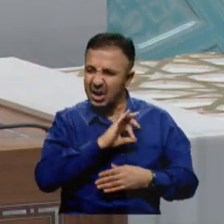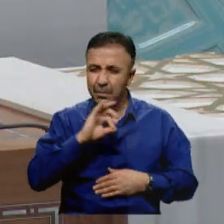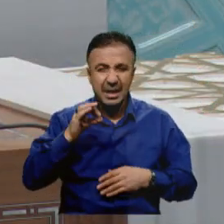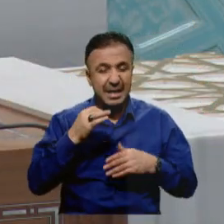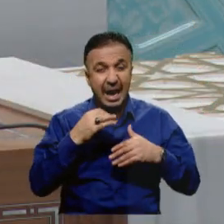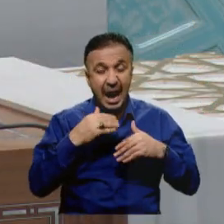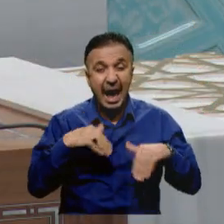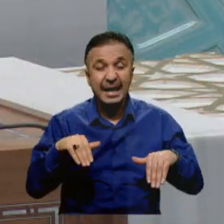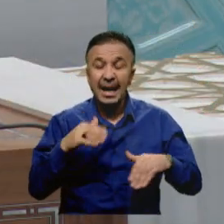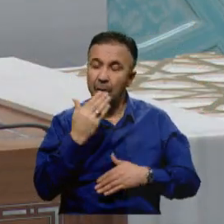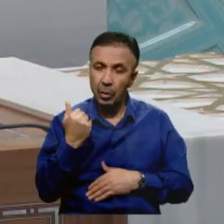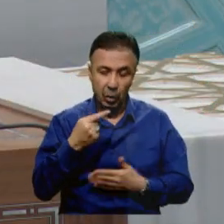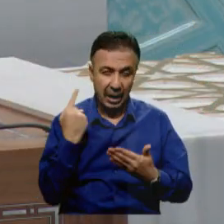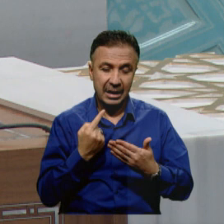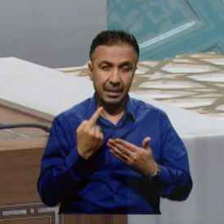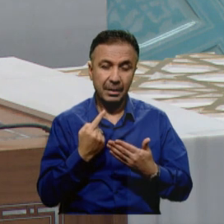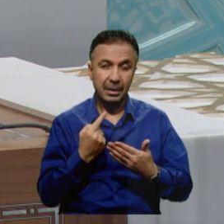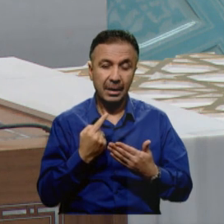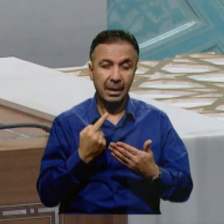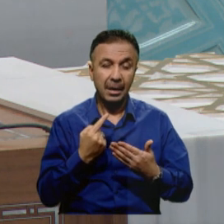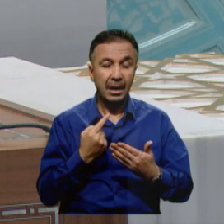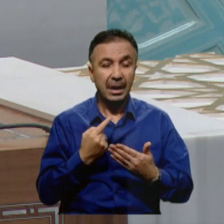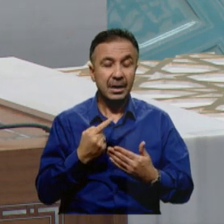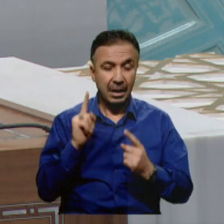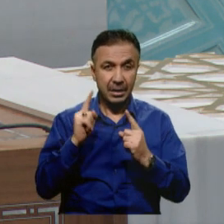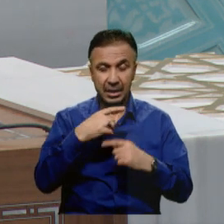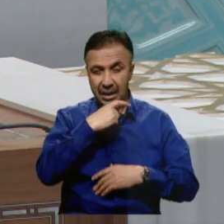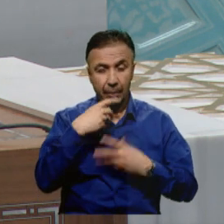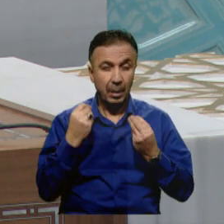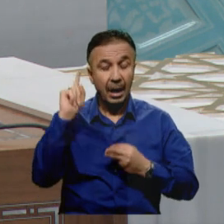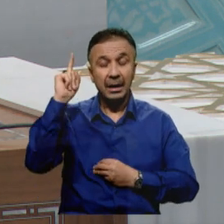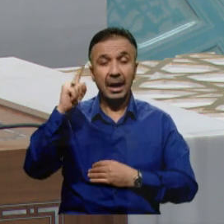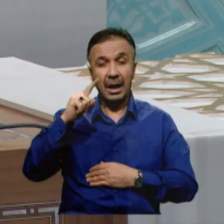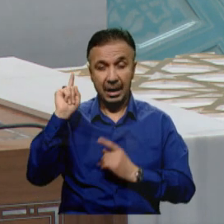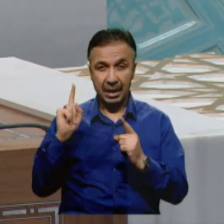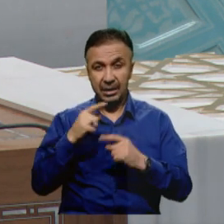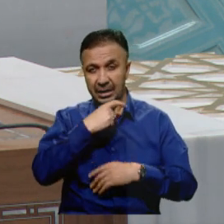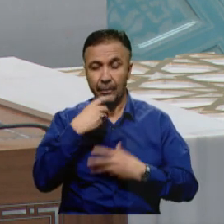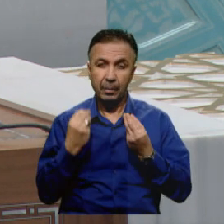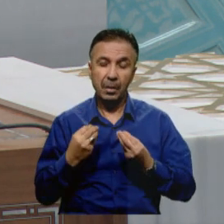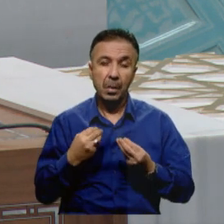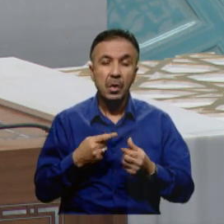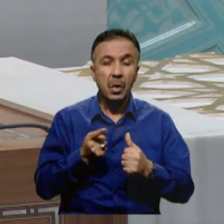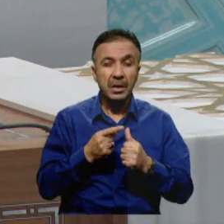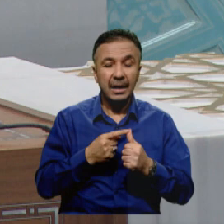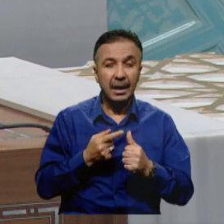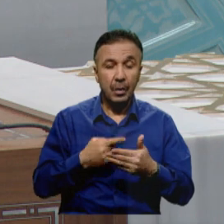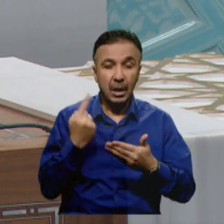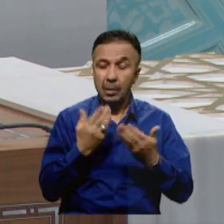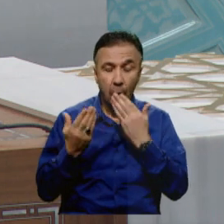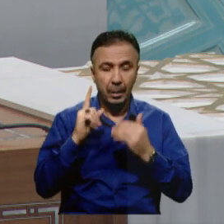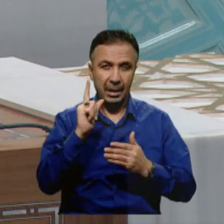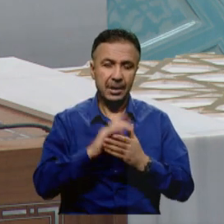Kur'an-ı Kerim'e karşı samimiyet Allah'a karşı samimiyettir. Bunun yolu da öncelikle Kur'an-ı Kerim'i okumaktan geçer. Peki